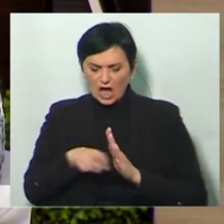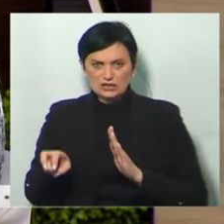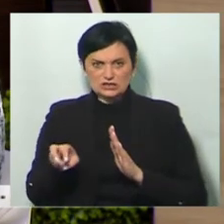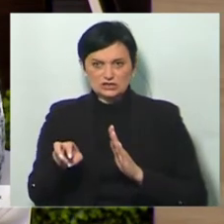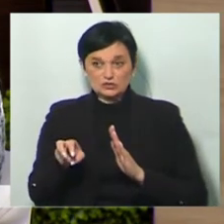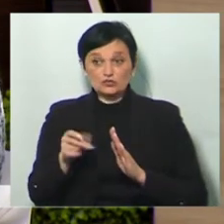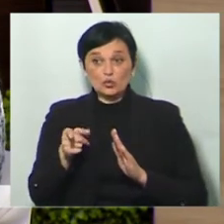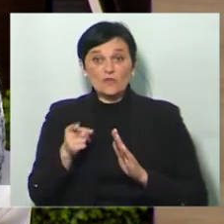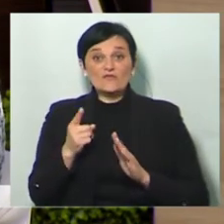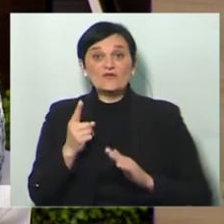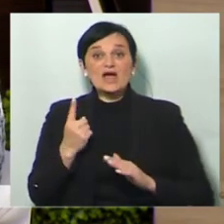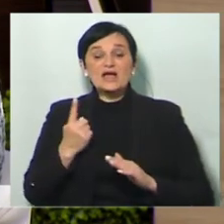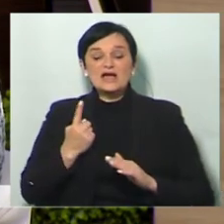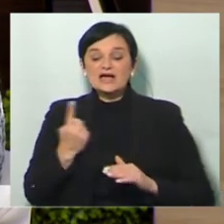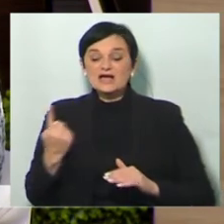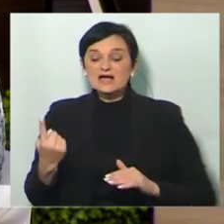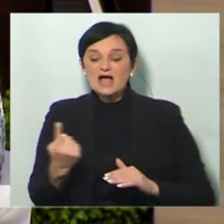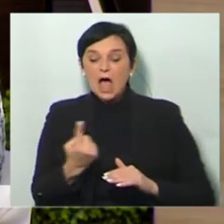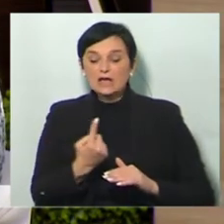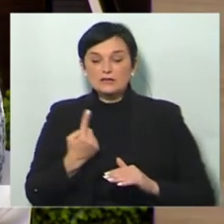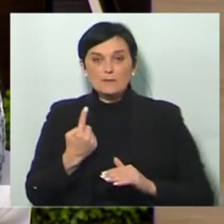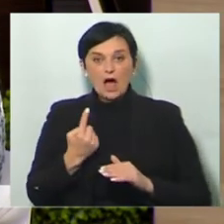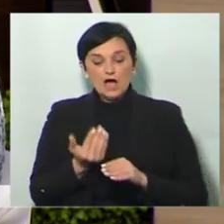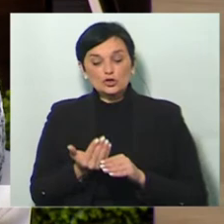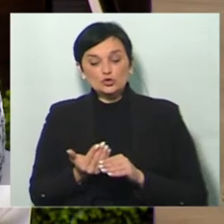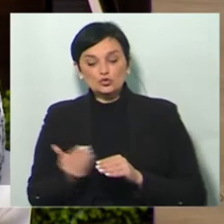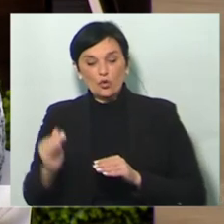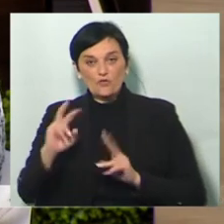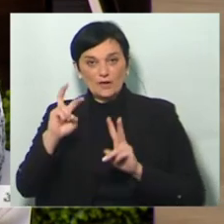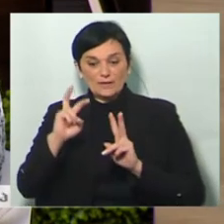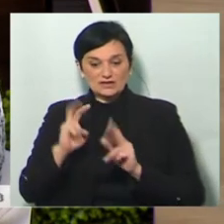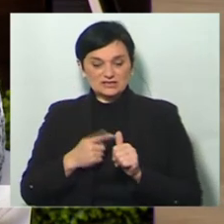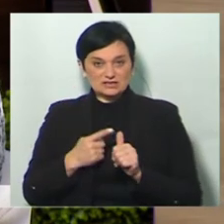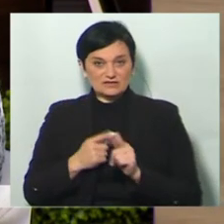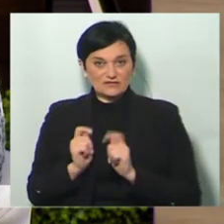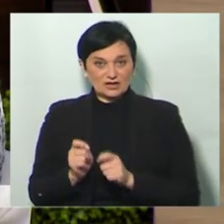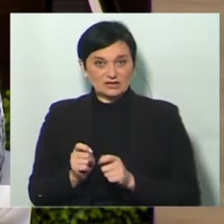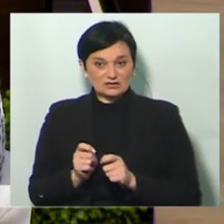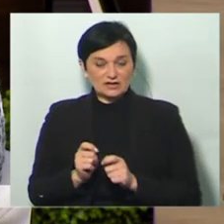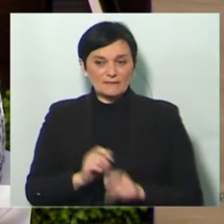უფრო განმარტოვებას ვეძახით, ხო? და აი